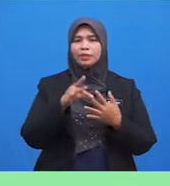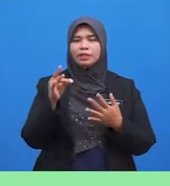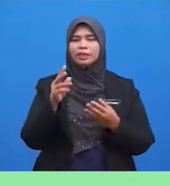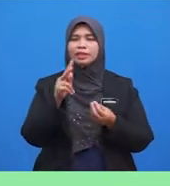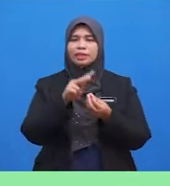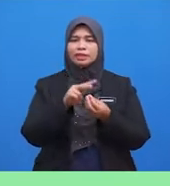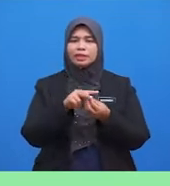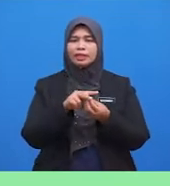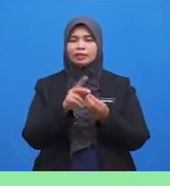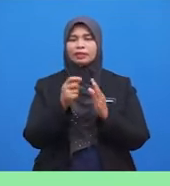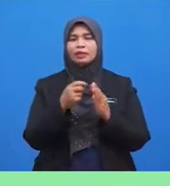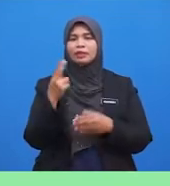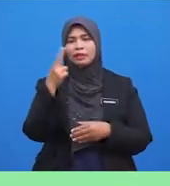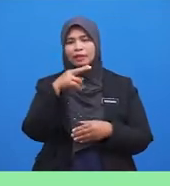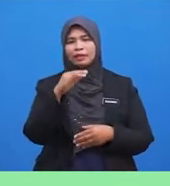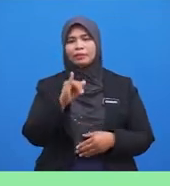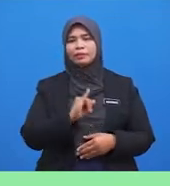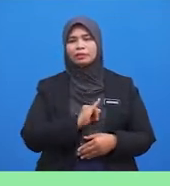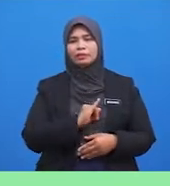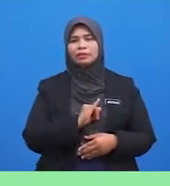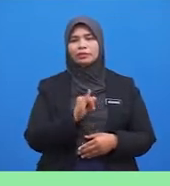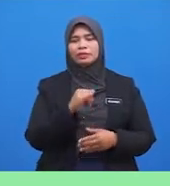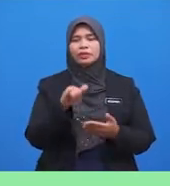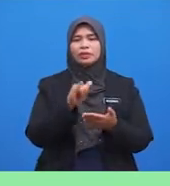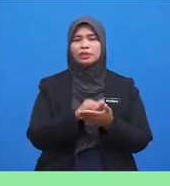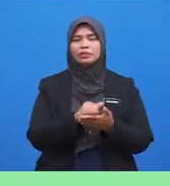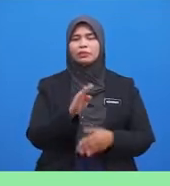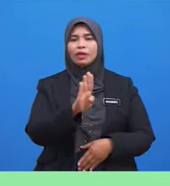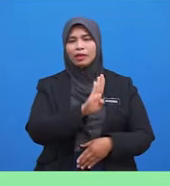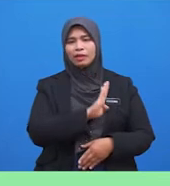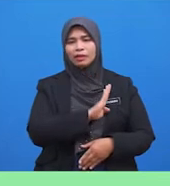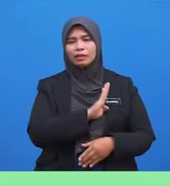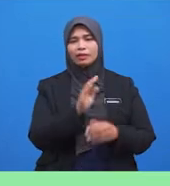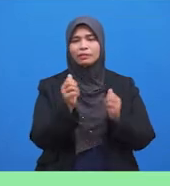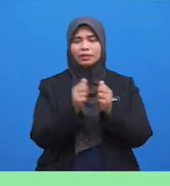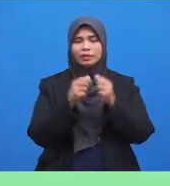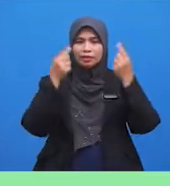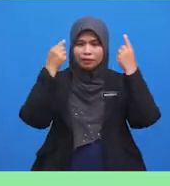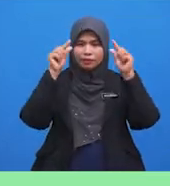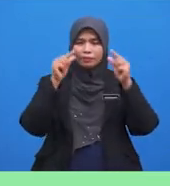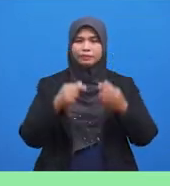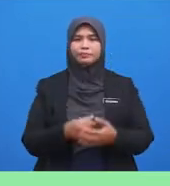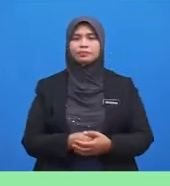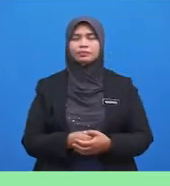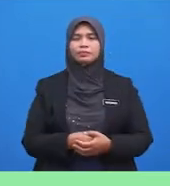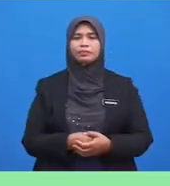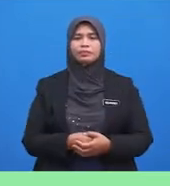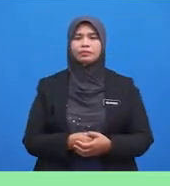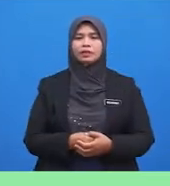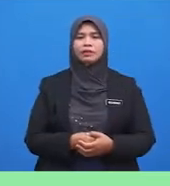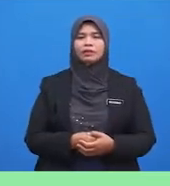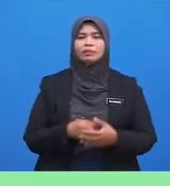pilih kesan terhadap individu, iaitu adab dengan guru.